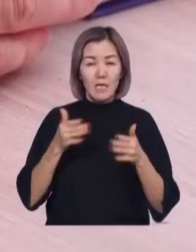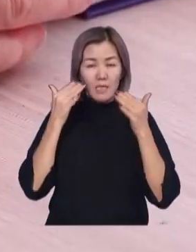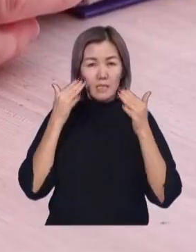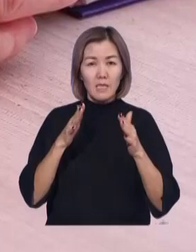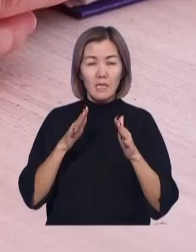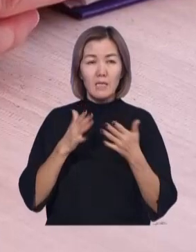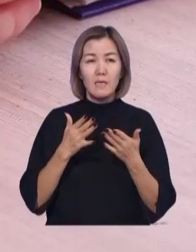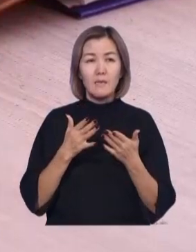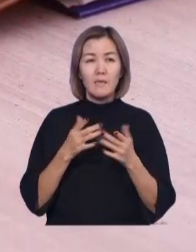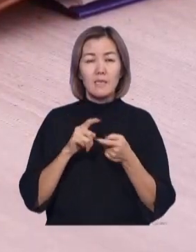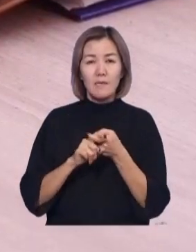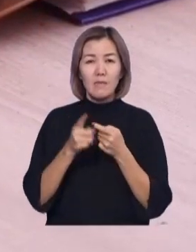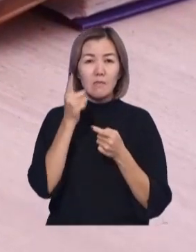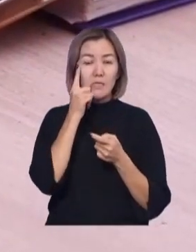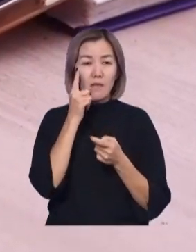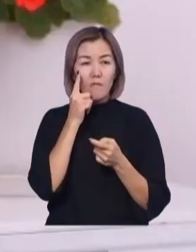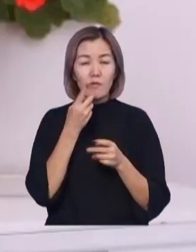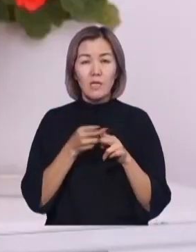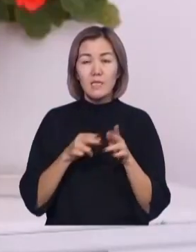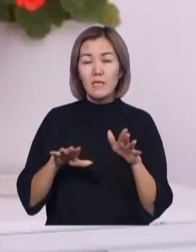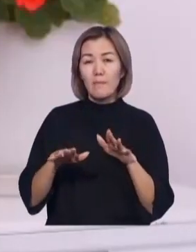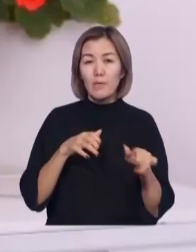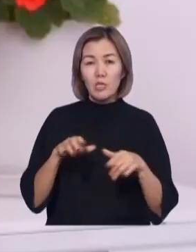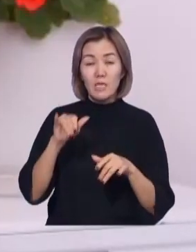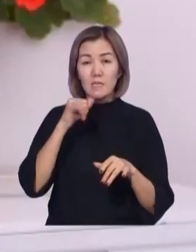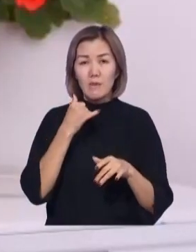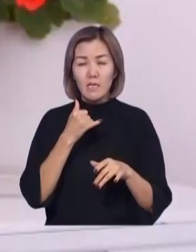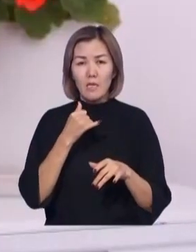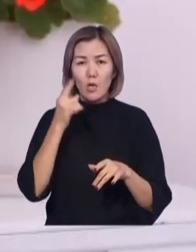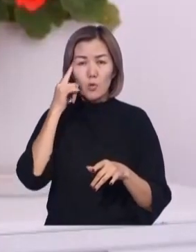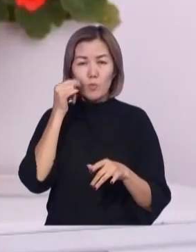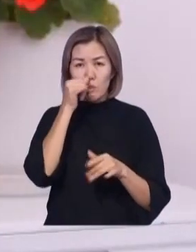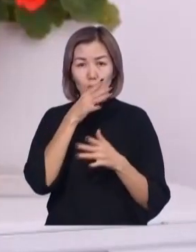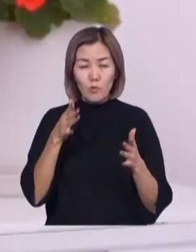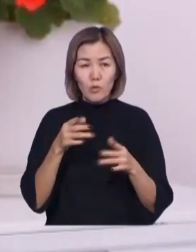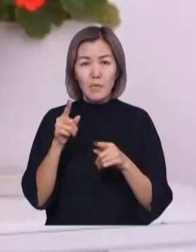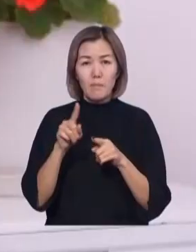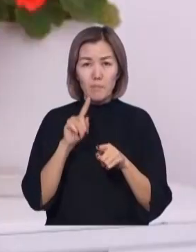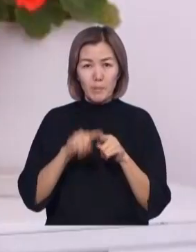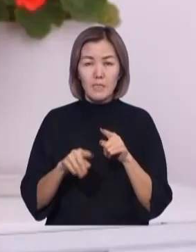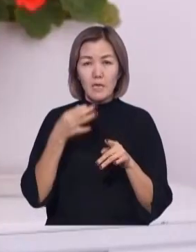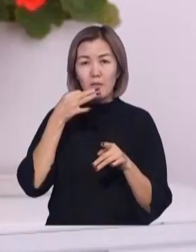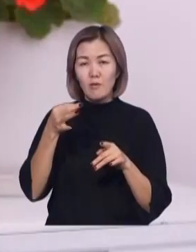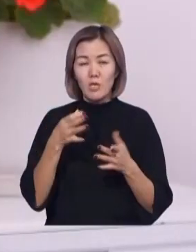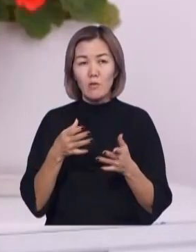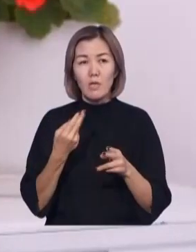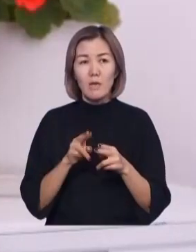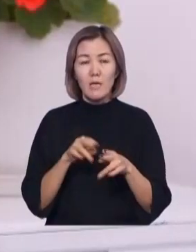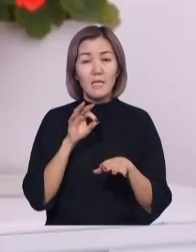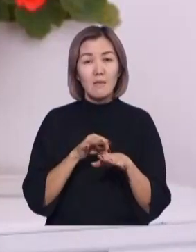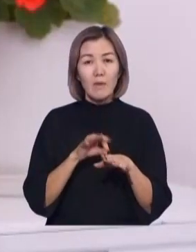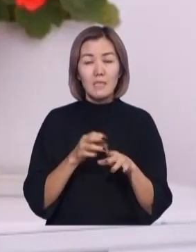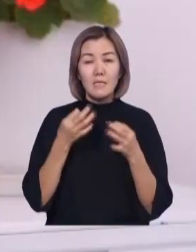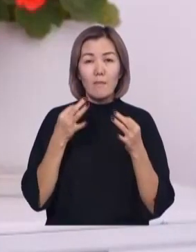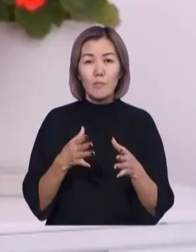вред зависимости от телефона и когда мошенники Звонят люди не успевают уже думать быстро и поддаются панической атаки это не болезнь